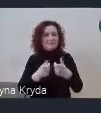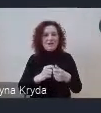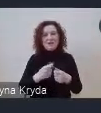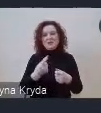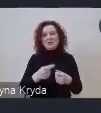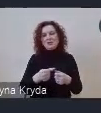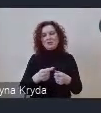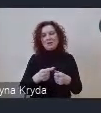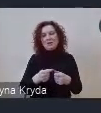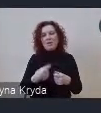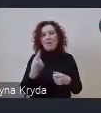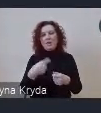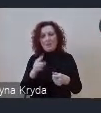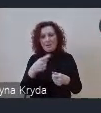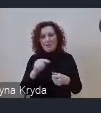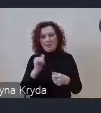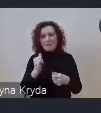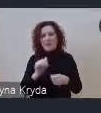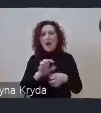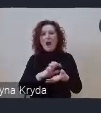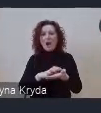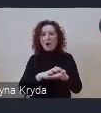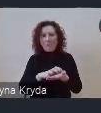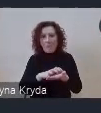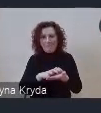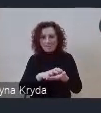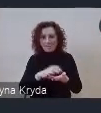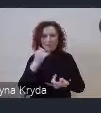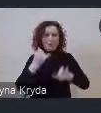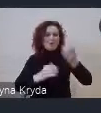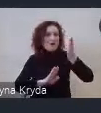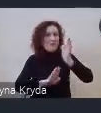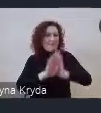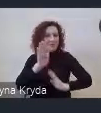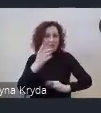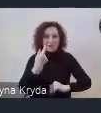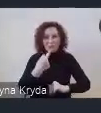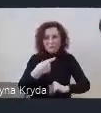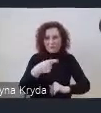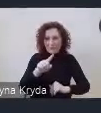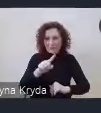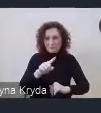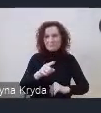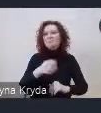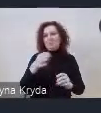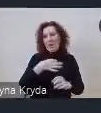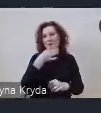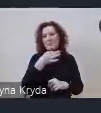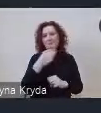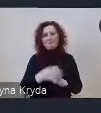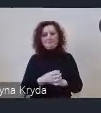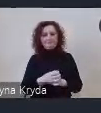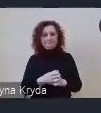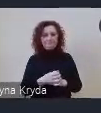The mówiąc o tym jak chropowatą nawierzchni im wyższe parametry The większa chropowatość płytki tym lepiej schody zabiegowe